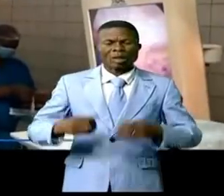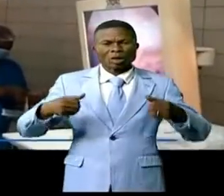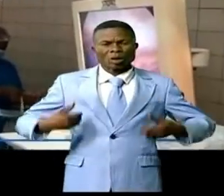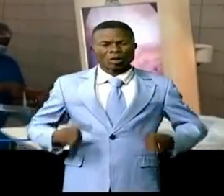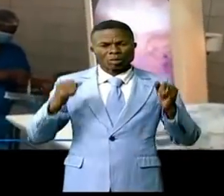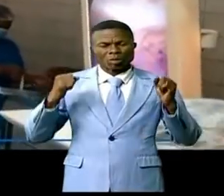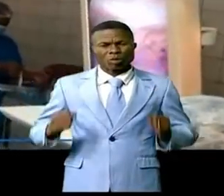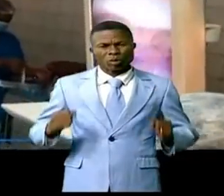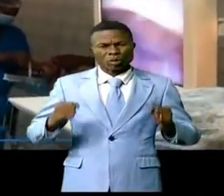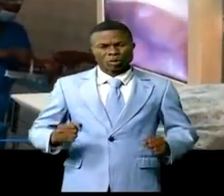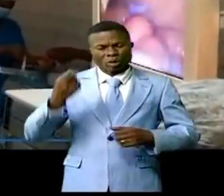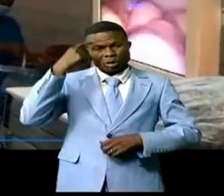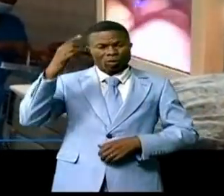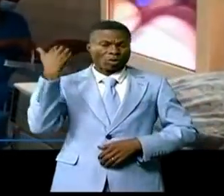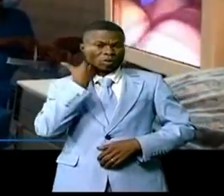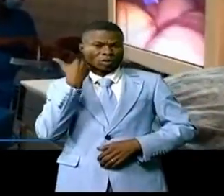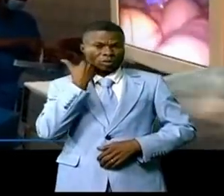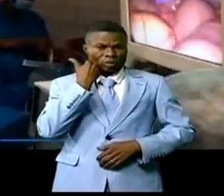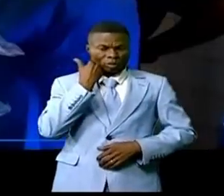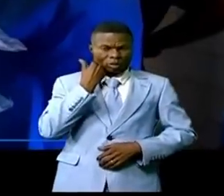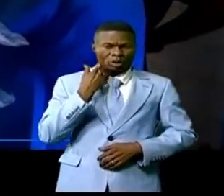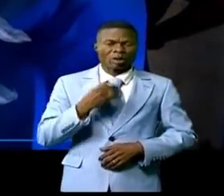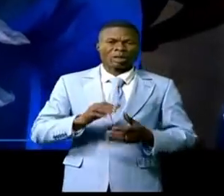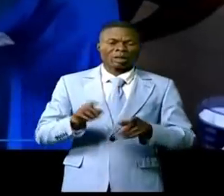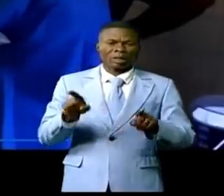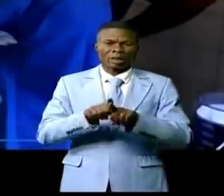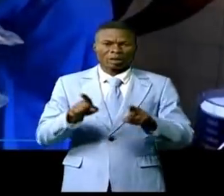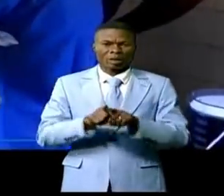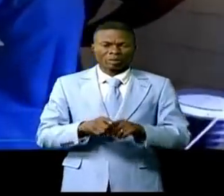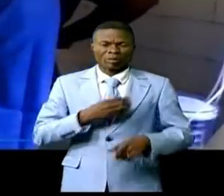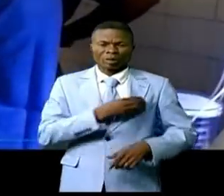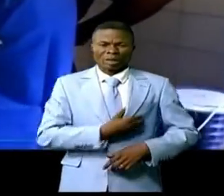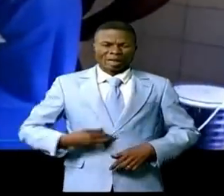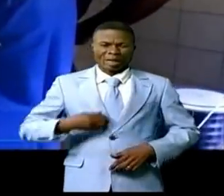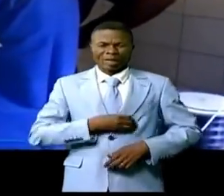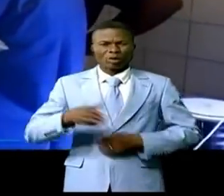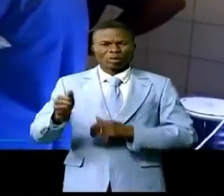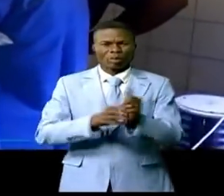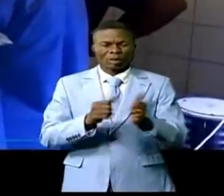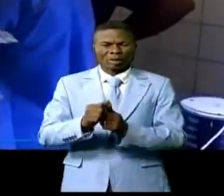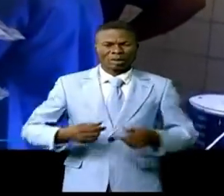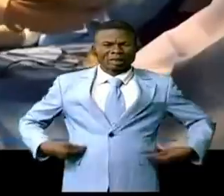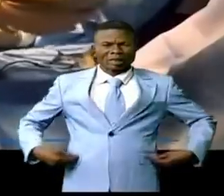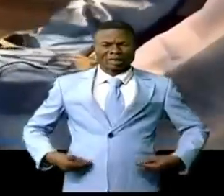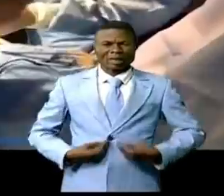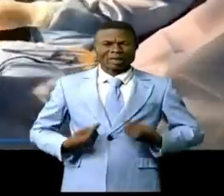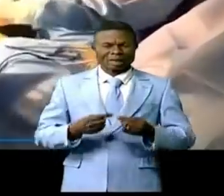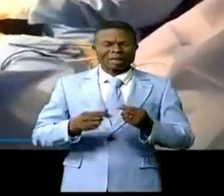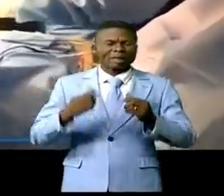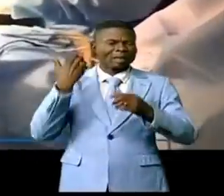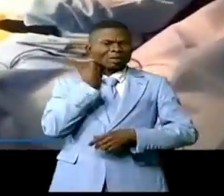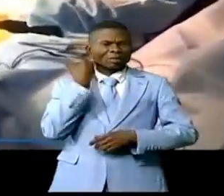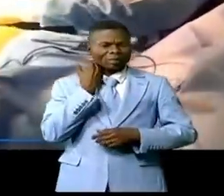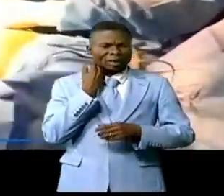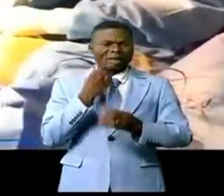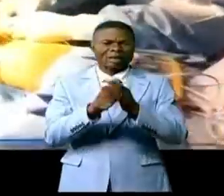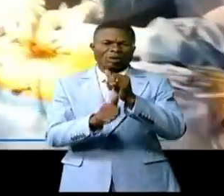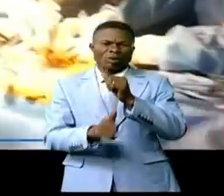viscérale pour les maladies de l'œsophage comme les brûlures de l'estomac, intestin, maladies de l'anus, du rectum